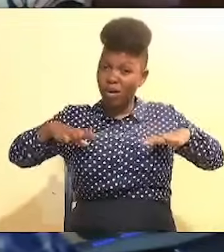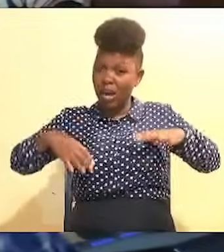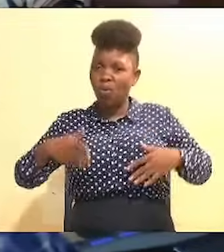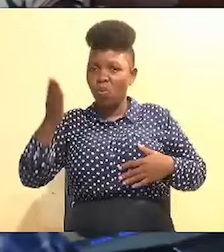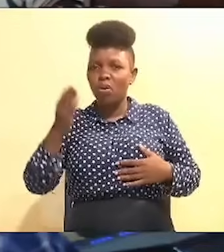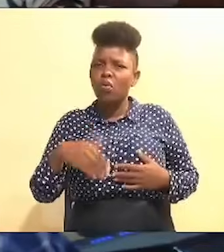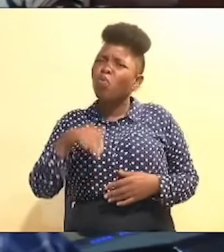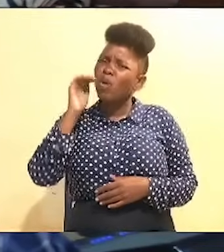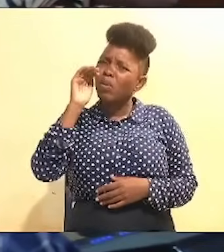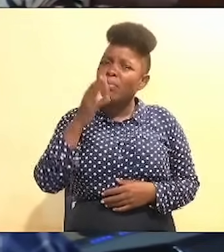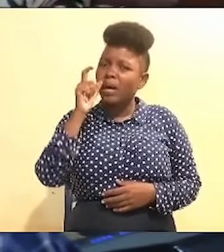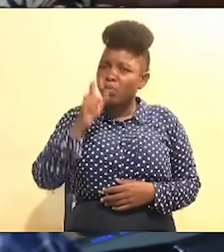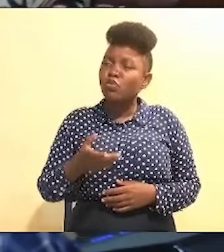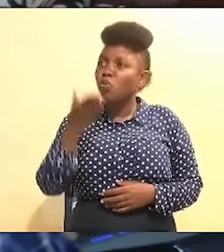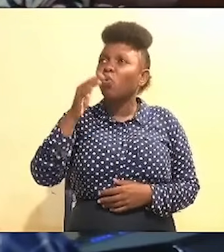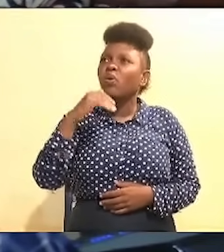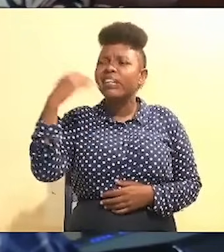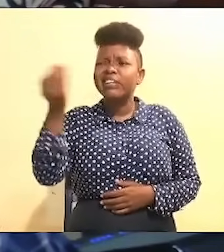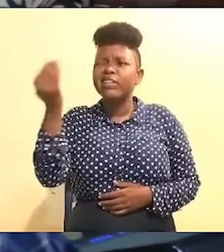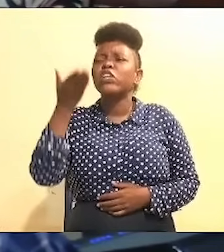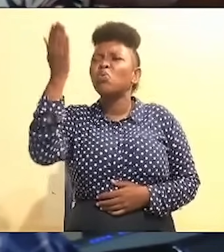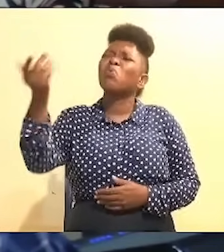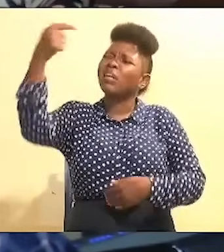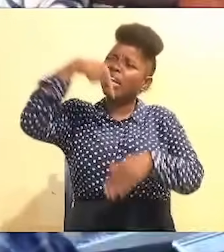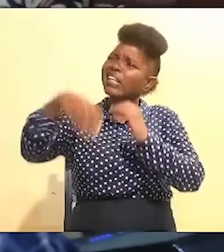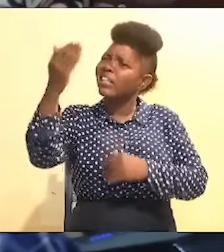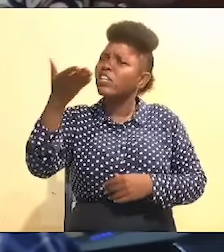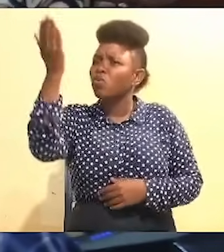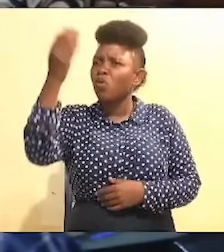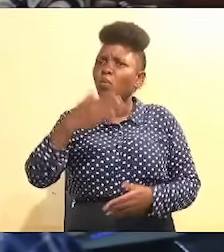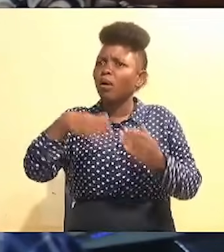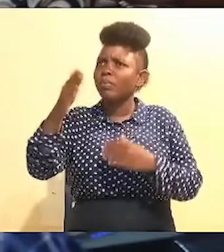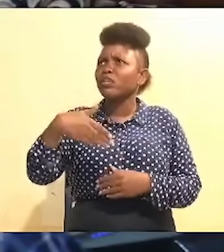kule kabisa ndani, umwambie kwamba ampeleke mtu auti wapi? Ampeleke shamba?